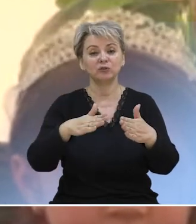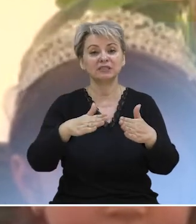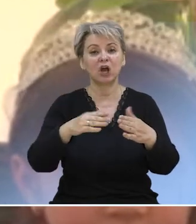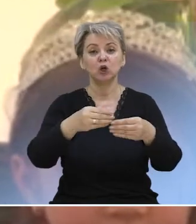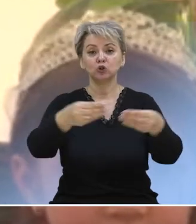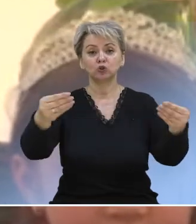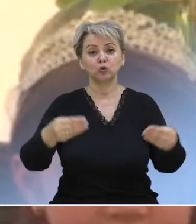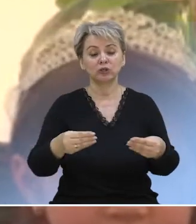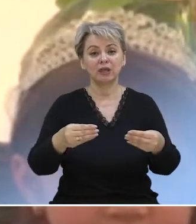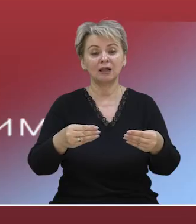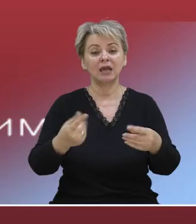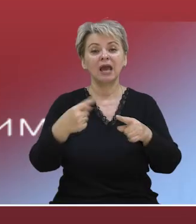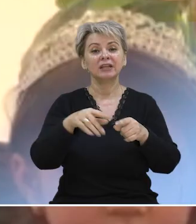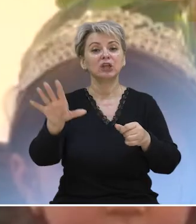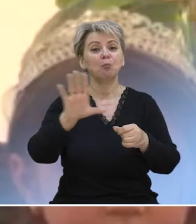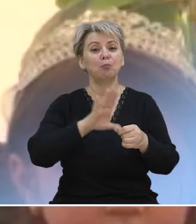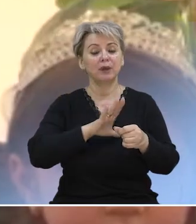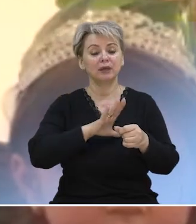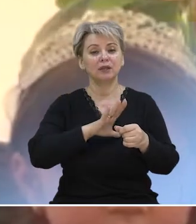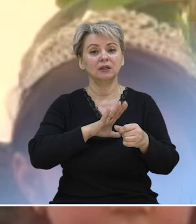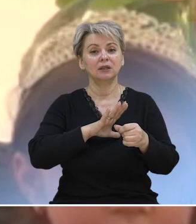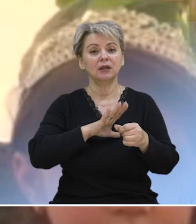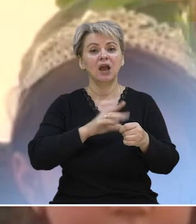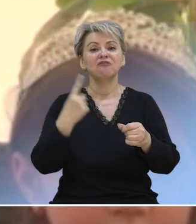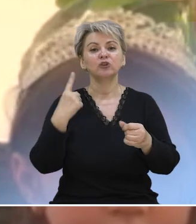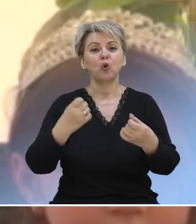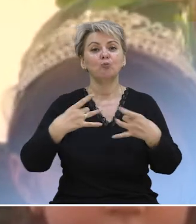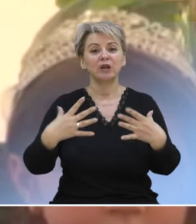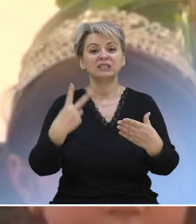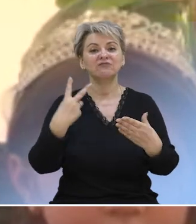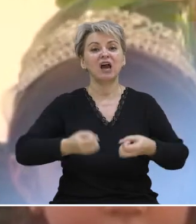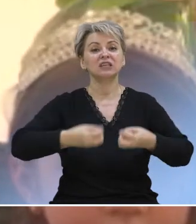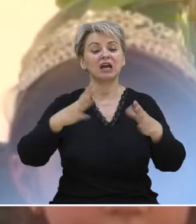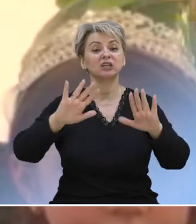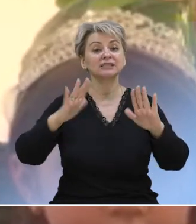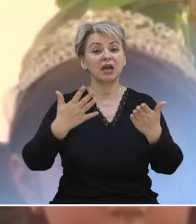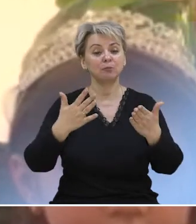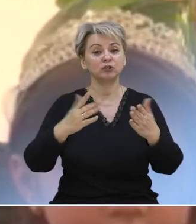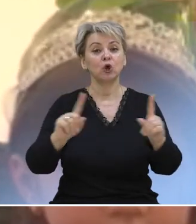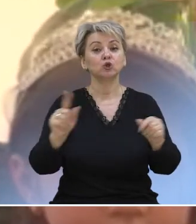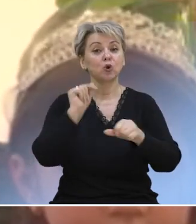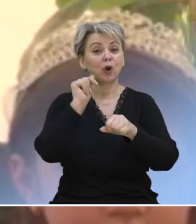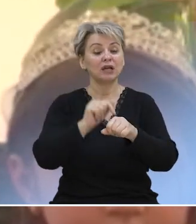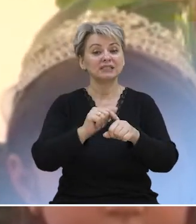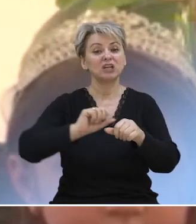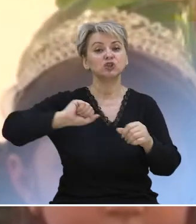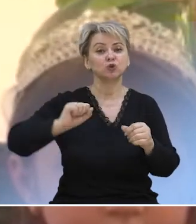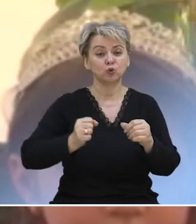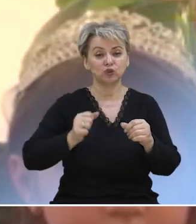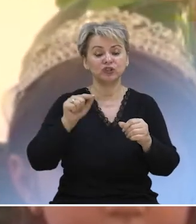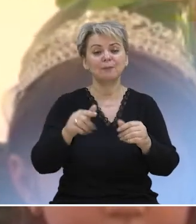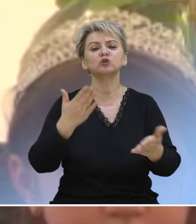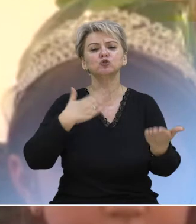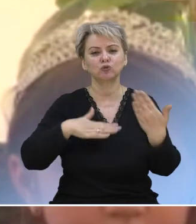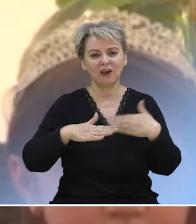выпуска глянцевого журнала. То есть это был в одном празднике два ярких события. Что касается